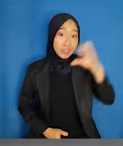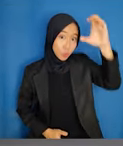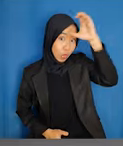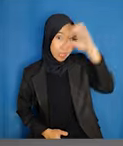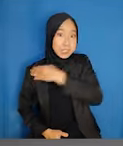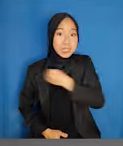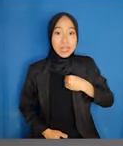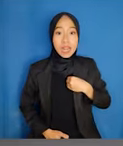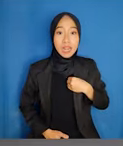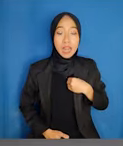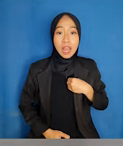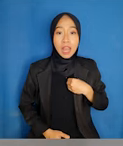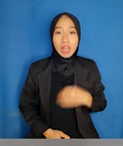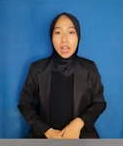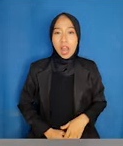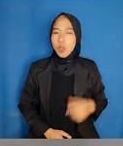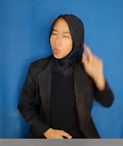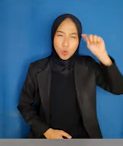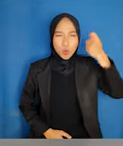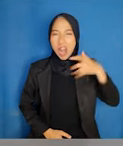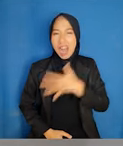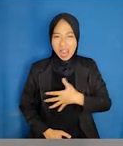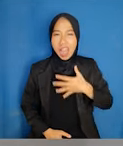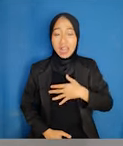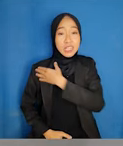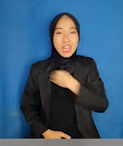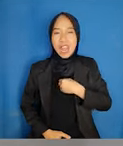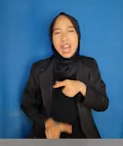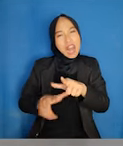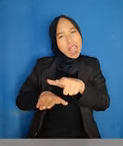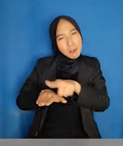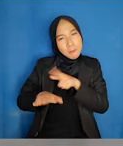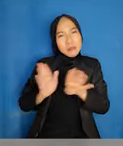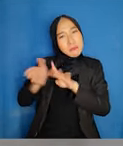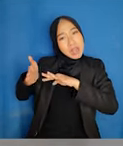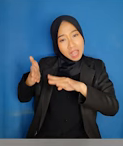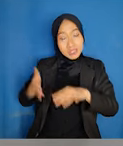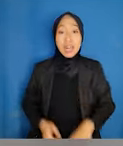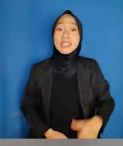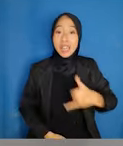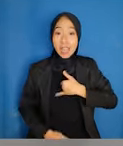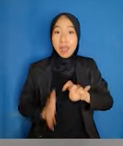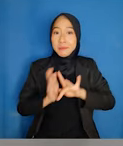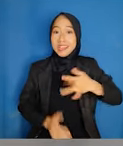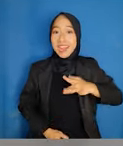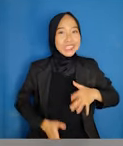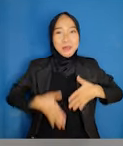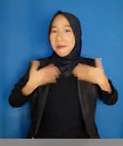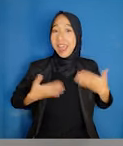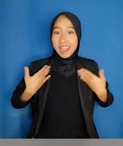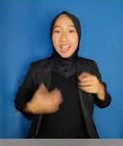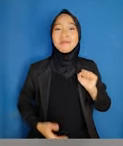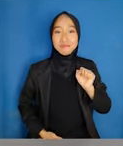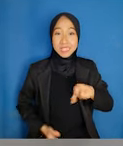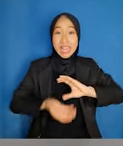tunagrahita, ada yang tunalaras, dan ada yang slow linear. Saya merasa bahagia sekali